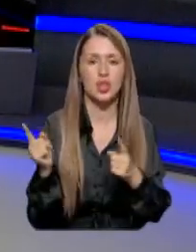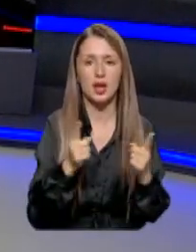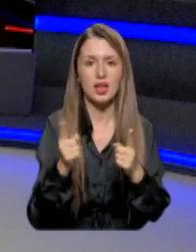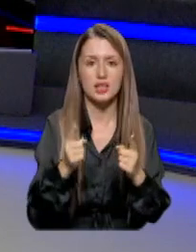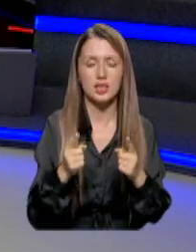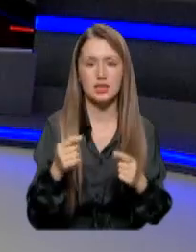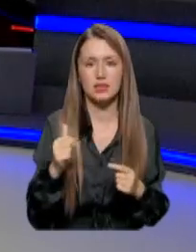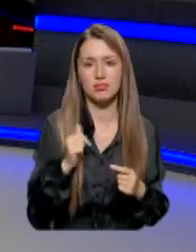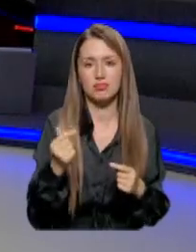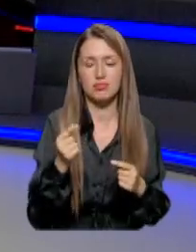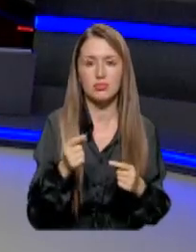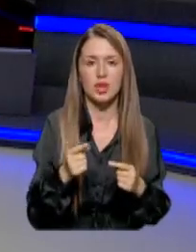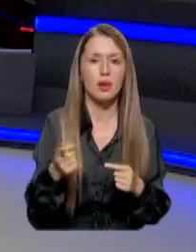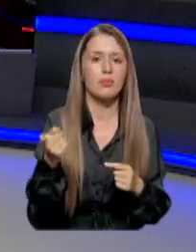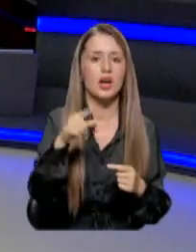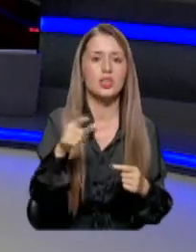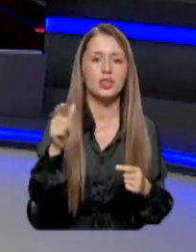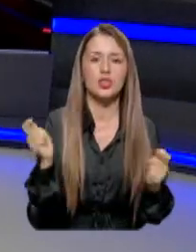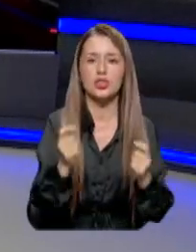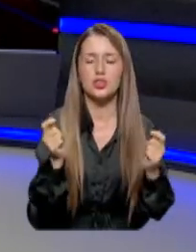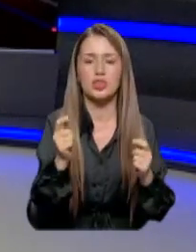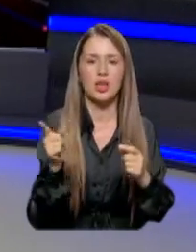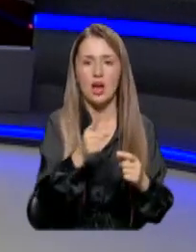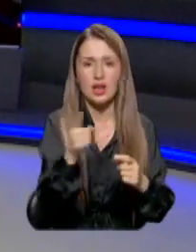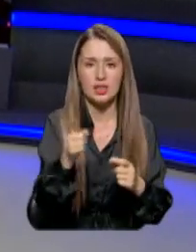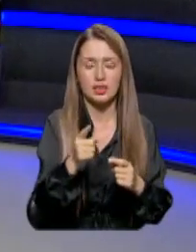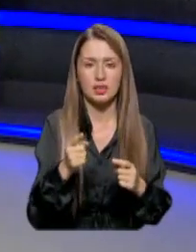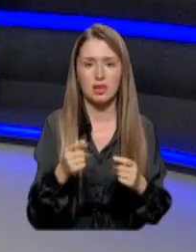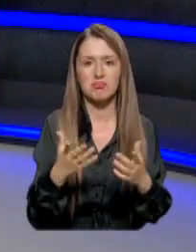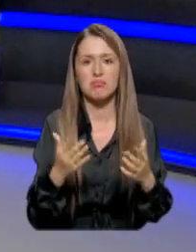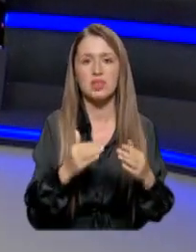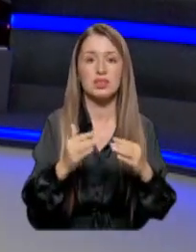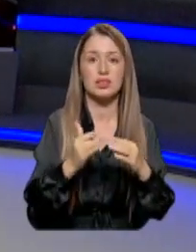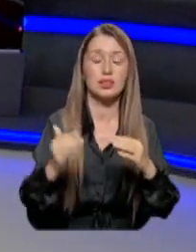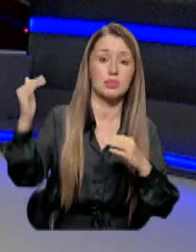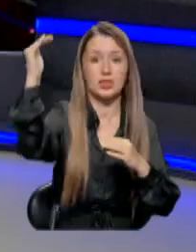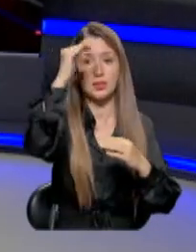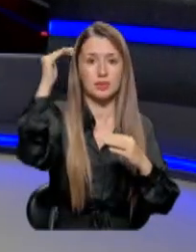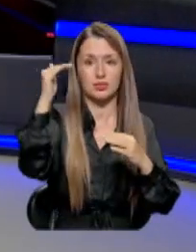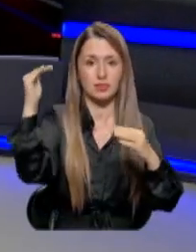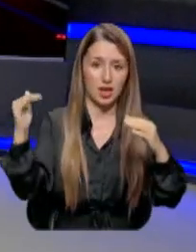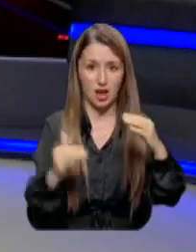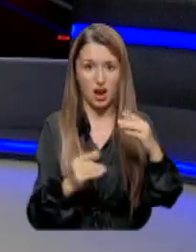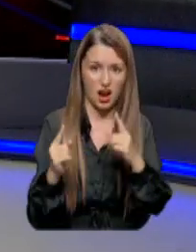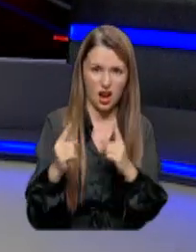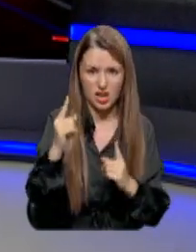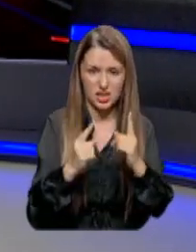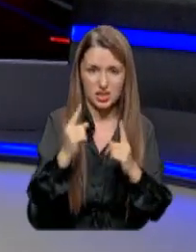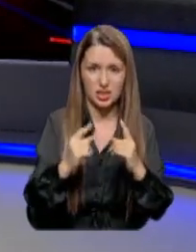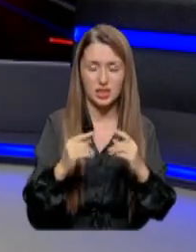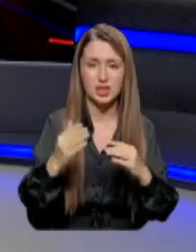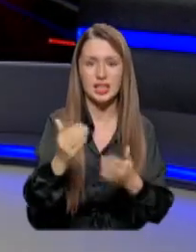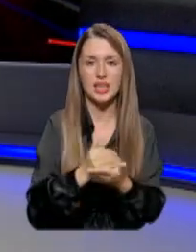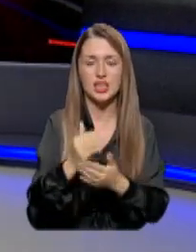arasında, asgari ücretli ile yine bir başka çalışan arasında ya da en tepedeki ile en alttaki arasında gelir